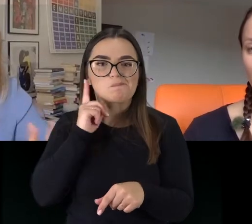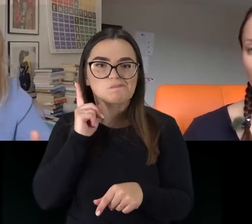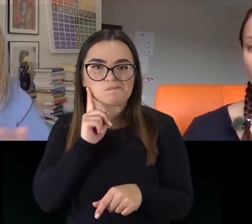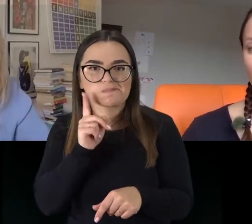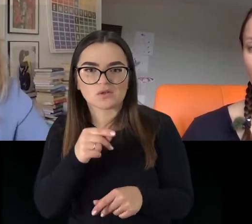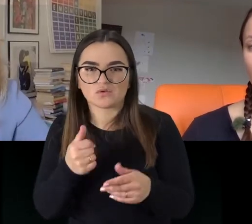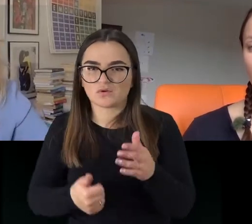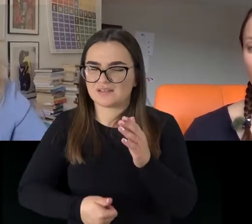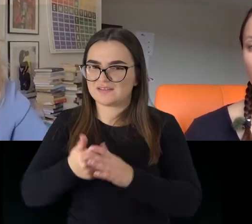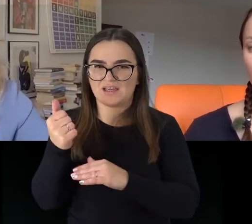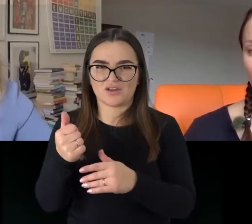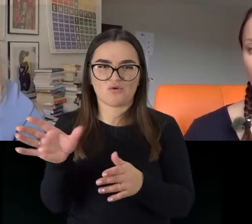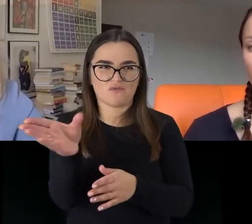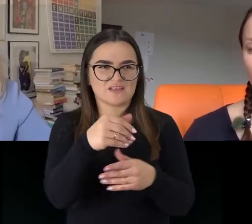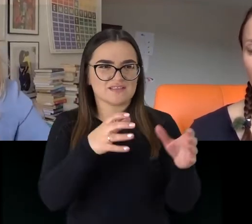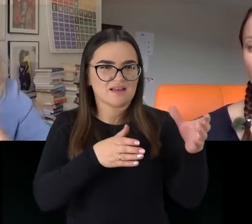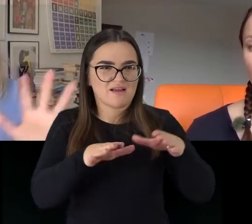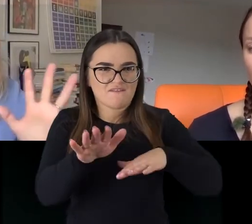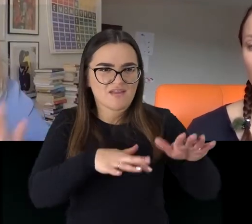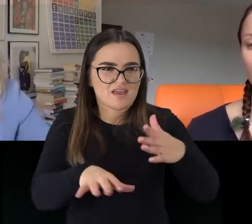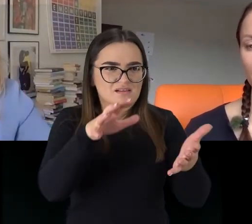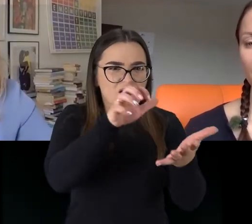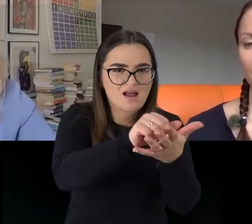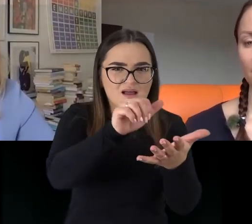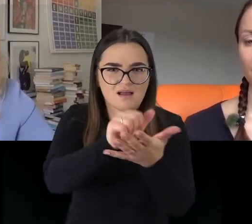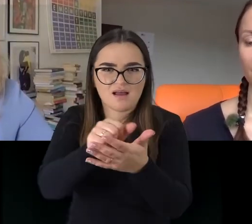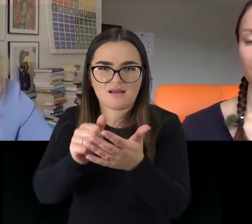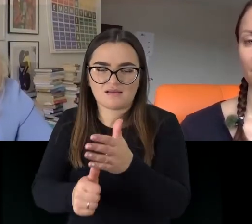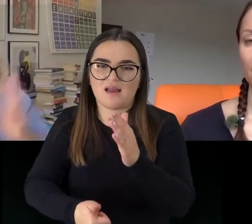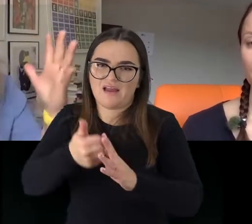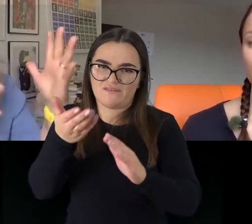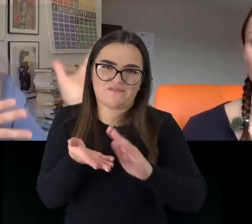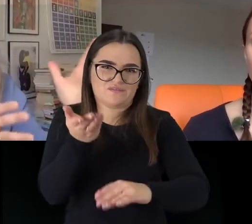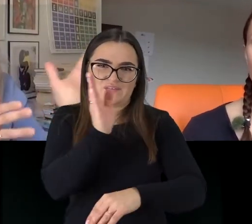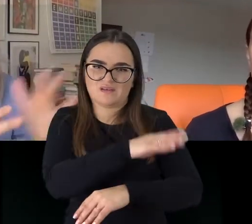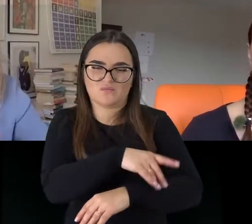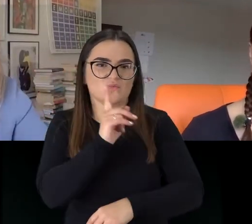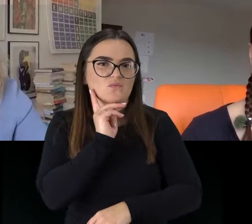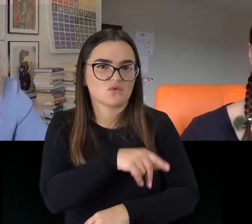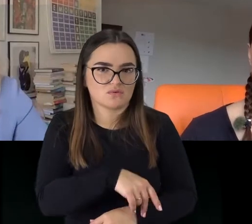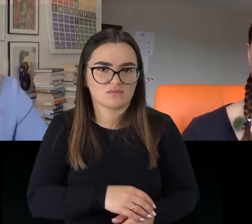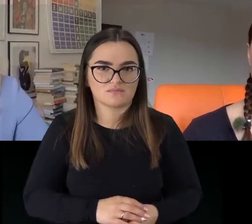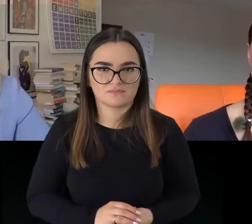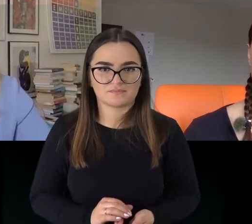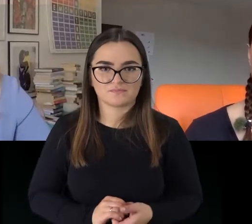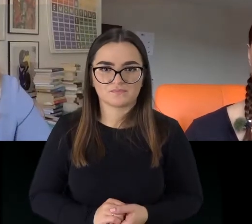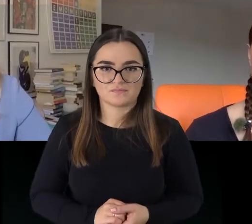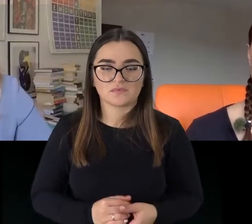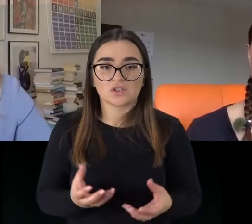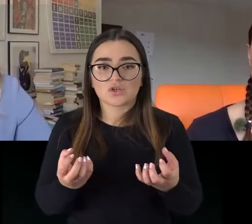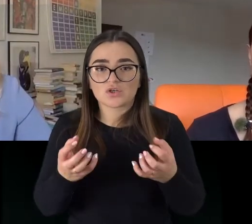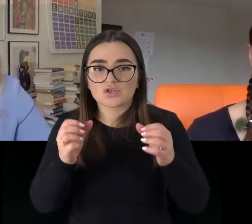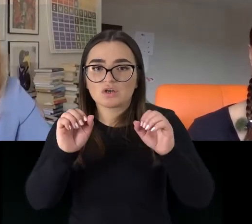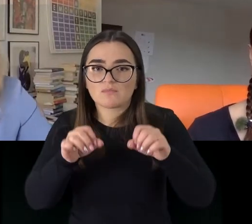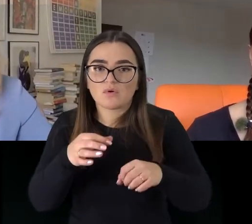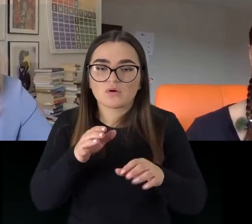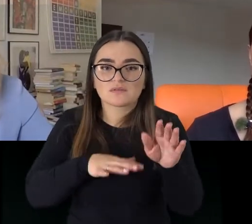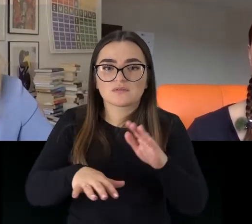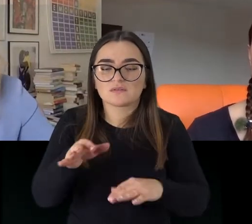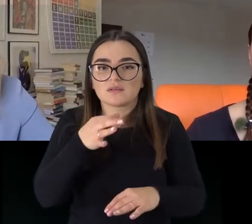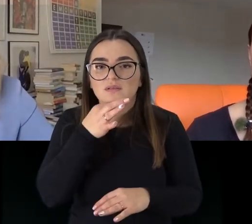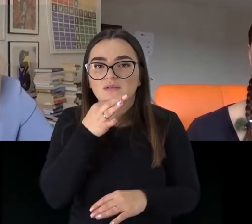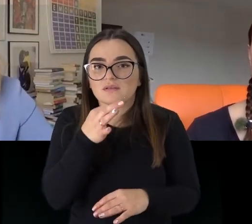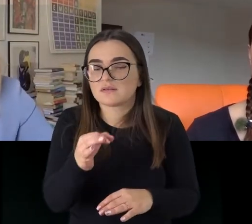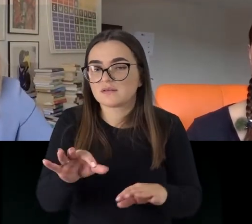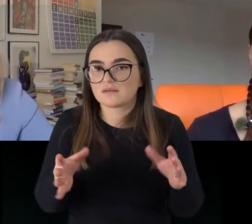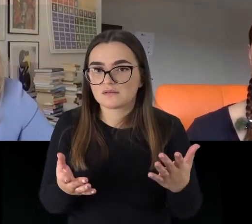number one, viskas su juo bus brilliant, ar ne. Tai va, štai gali būti toks modelis. Gali būti, aš irgi